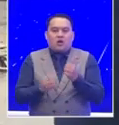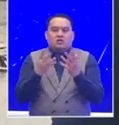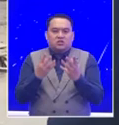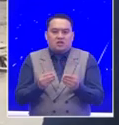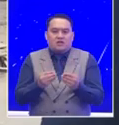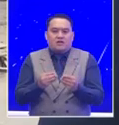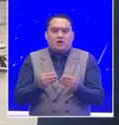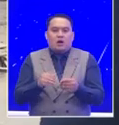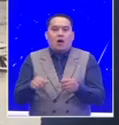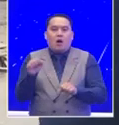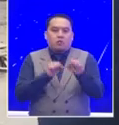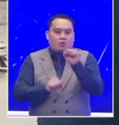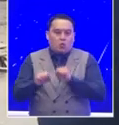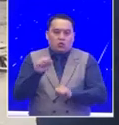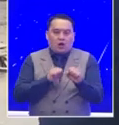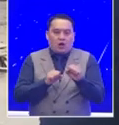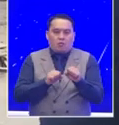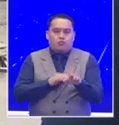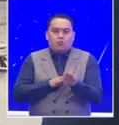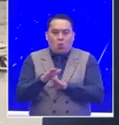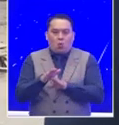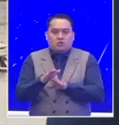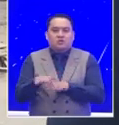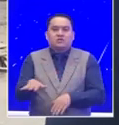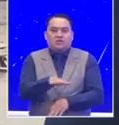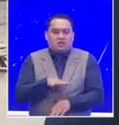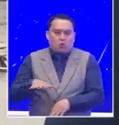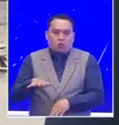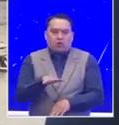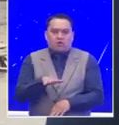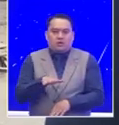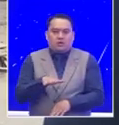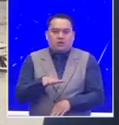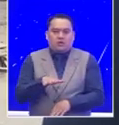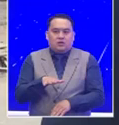проводится санобработка полностью всей территории.